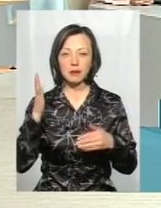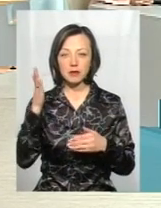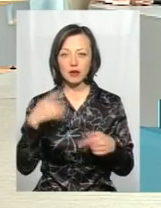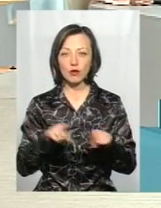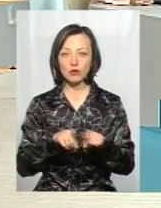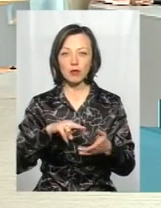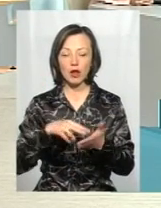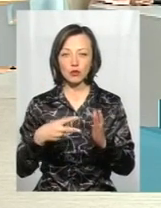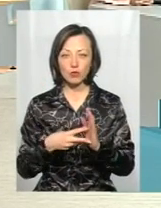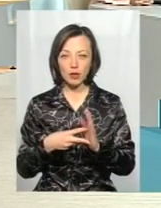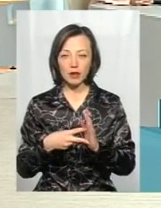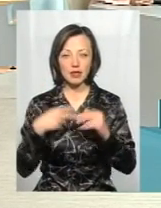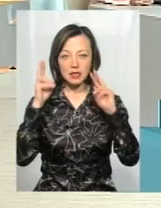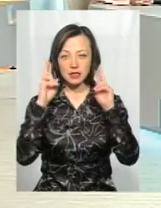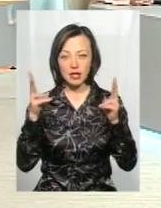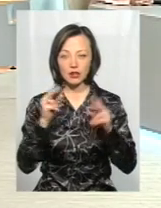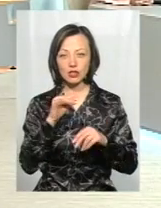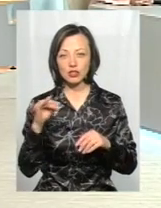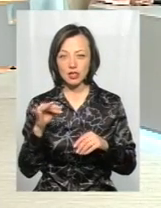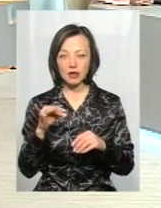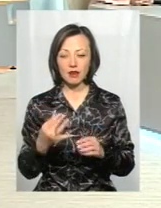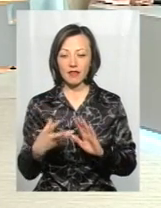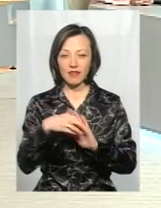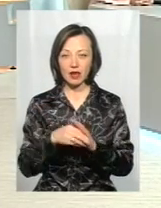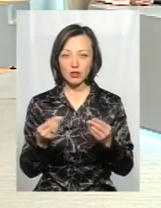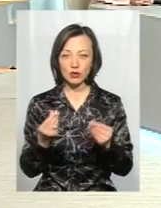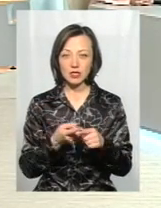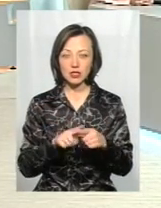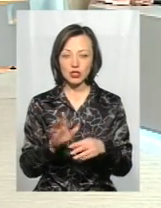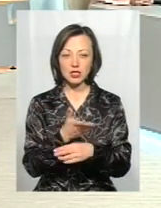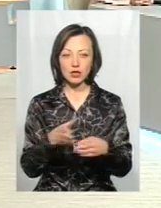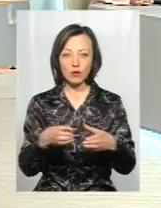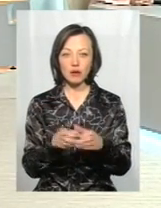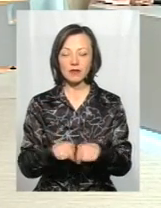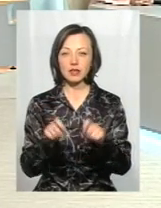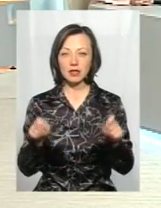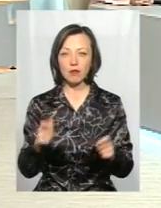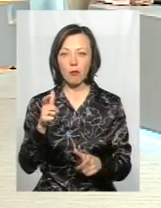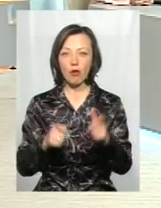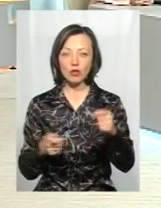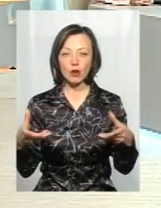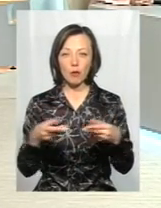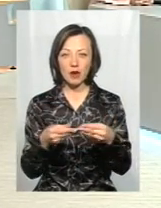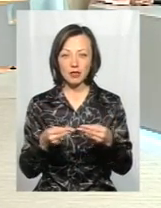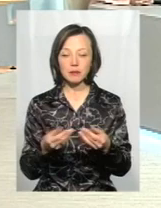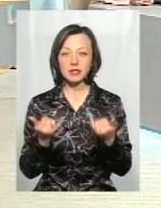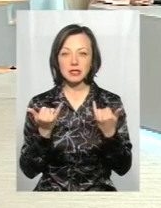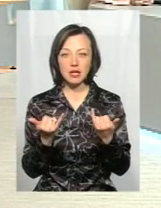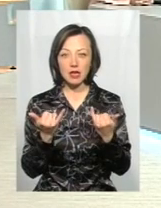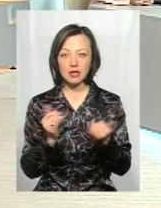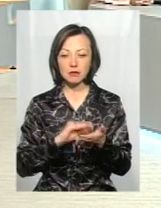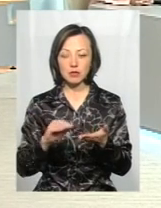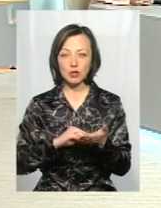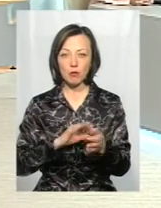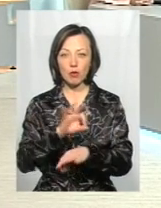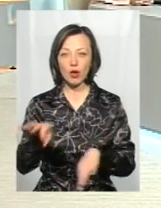також плануємо, ми не знаємо, чи до нас зайде такий інвестор, щоб на цій частині громади відкрити нас молочний кооператив. Ми зараз над ними пишемо